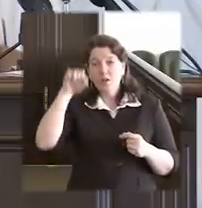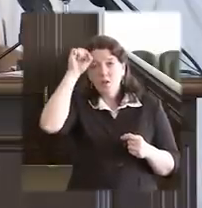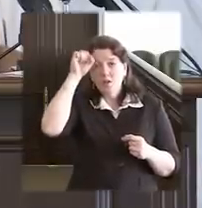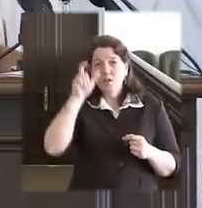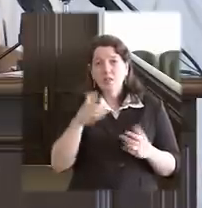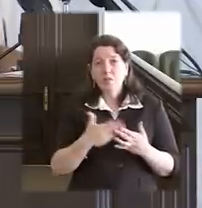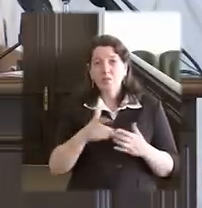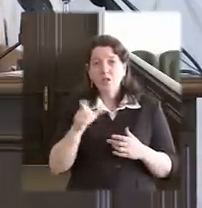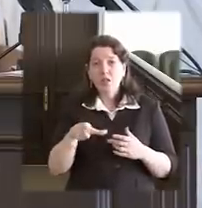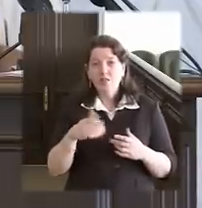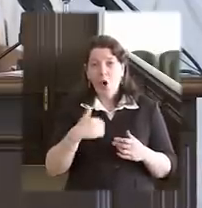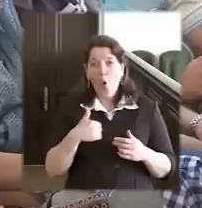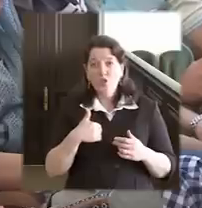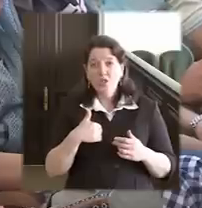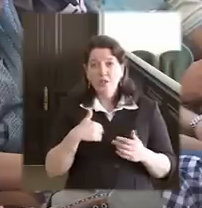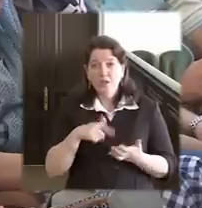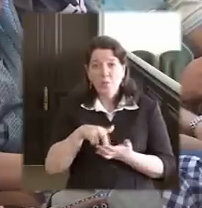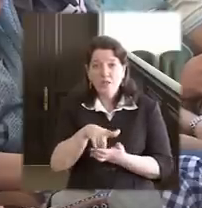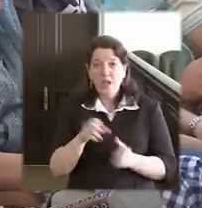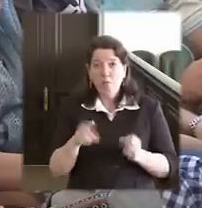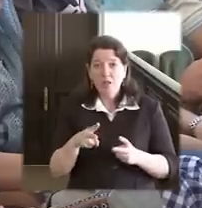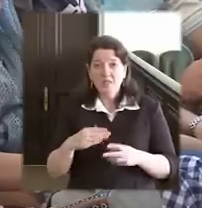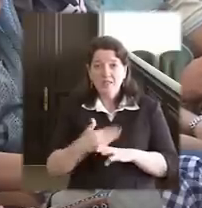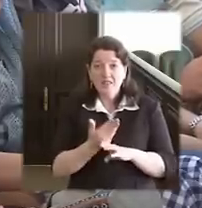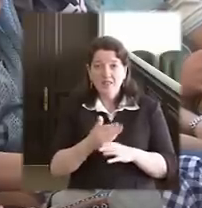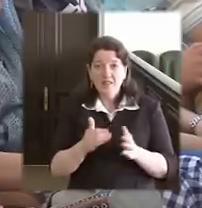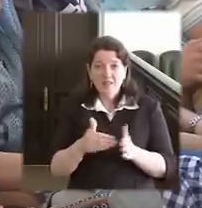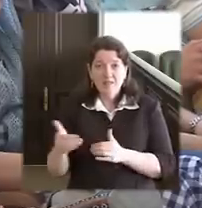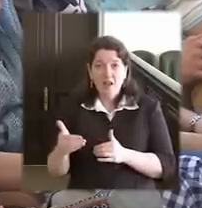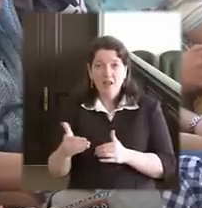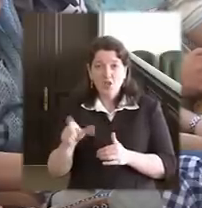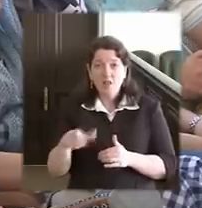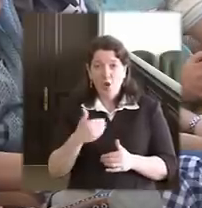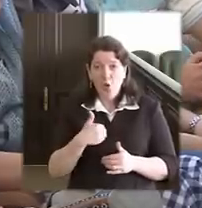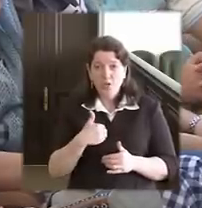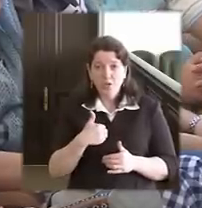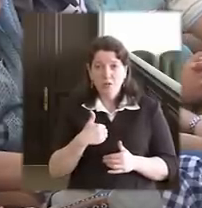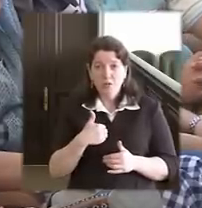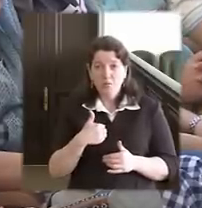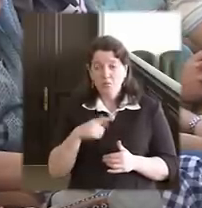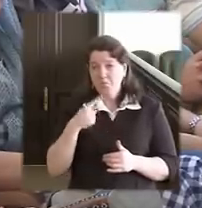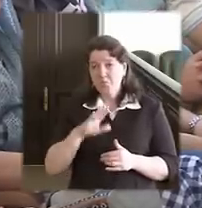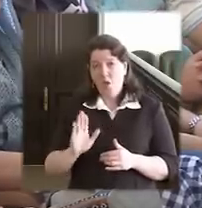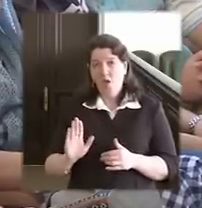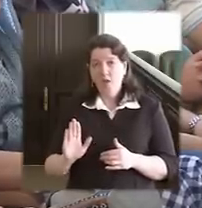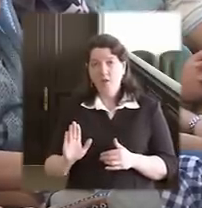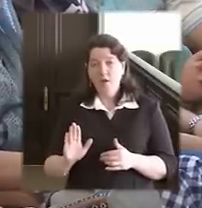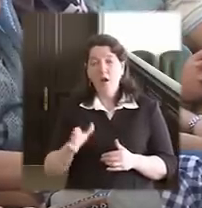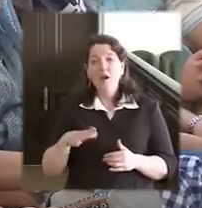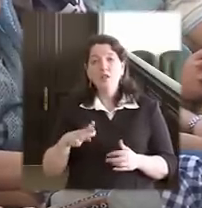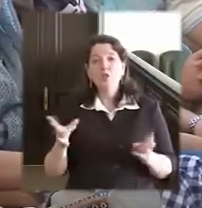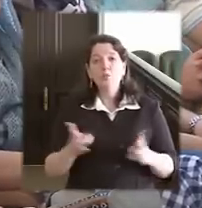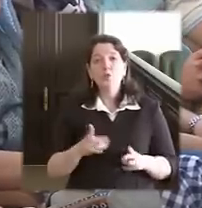гвоздям. Человек, ты хочешь по гвоздям идти? Нет. А зачем тогда так делаешь?